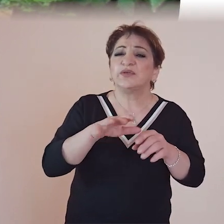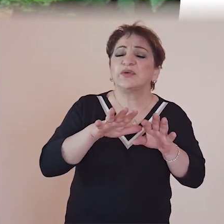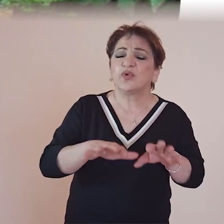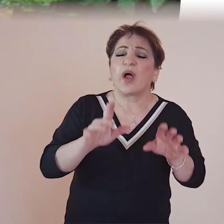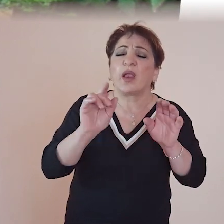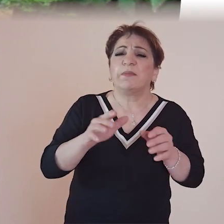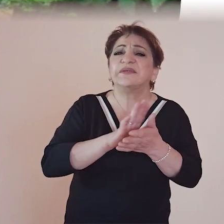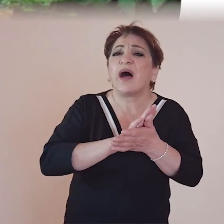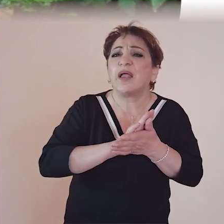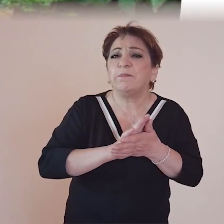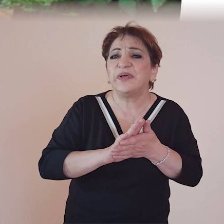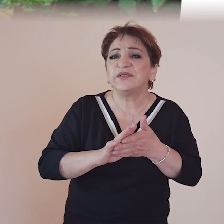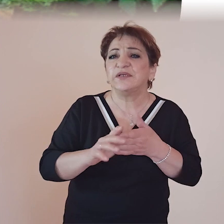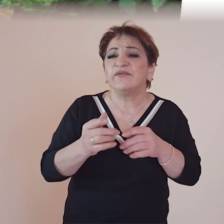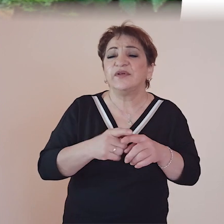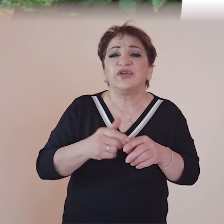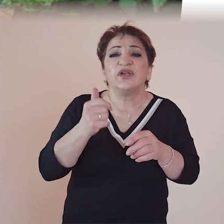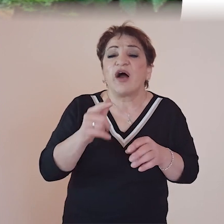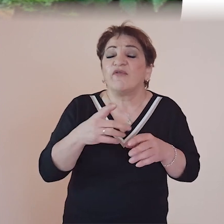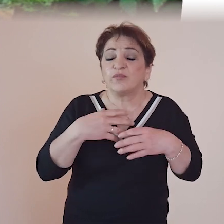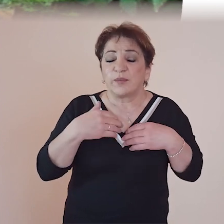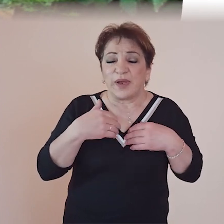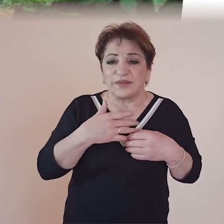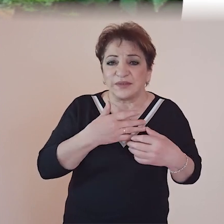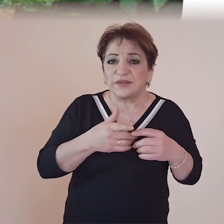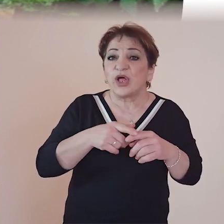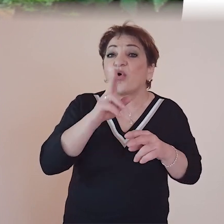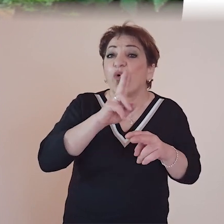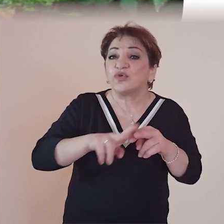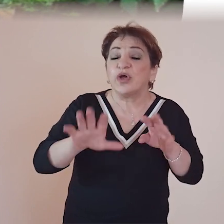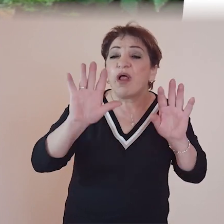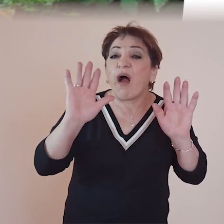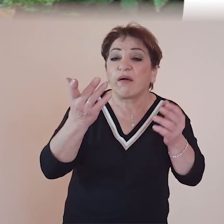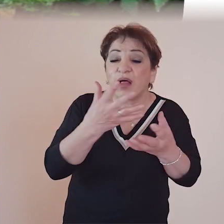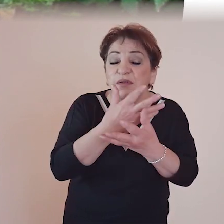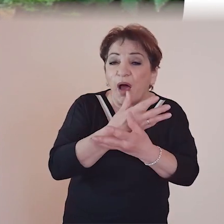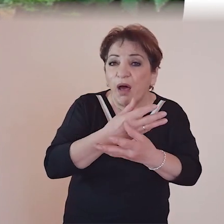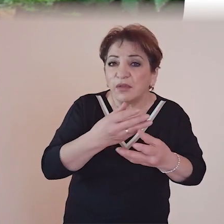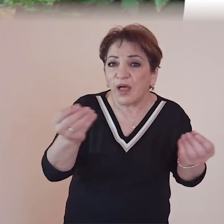այնպես անբից և ինչ լավ է հասել ես ինձ, թե կորչ է իր հանկարծան հետ,